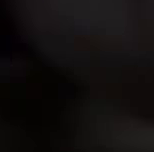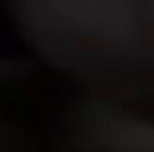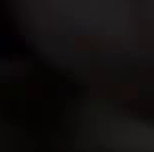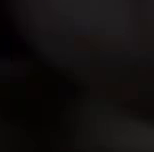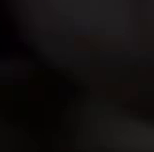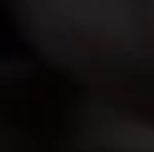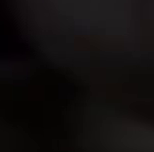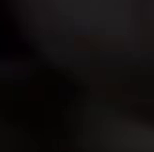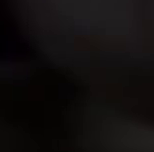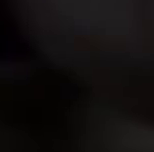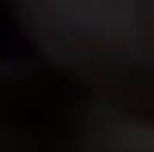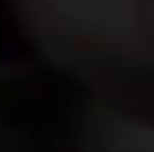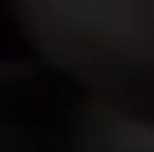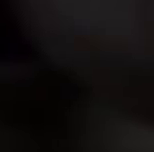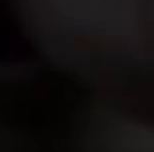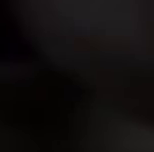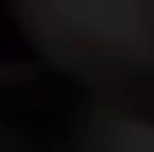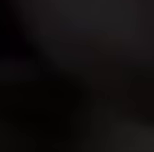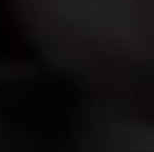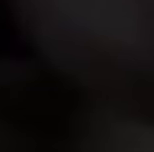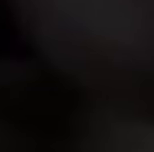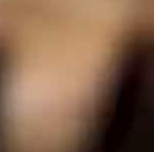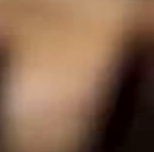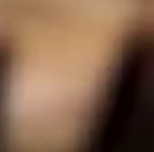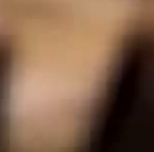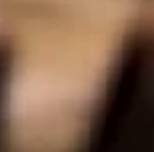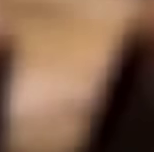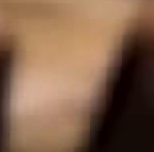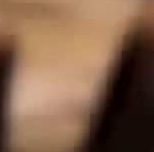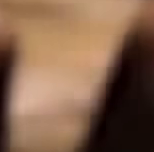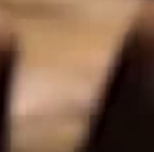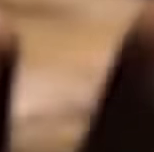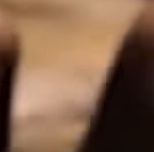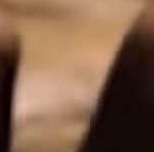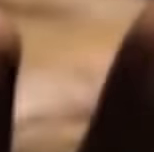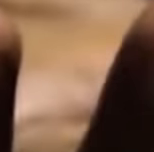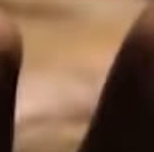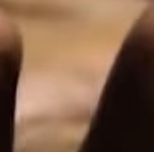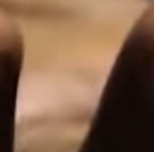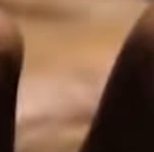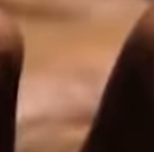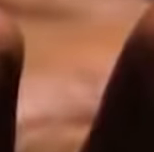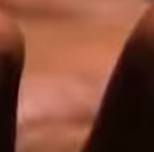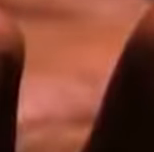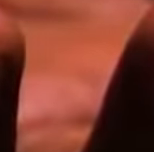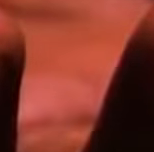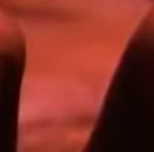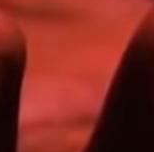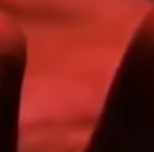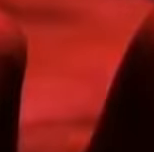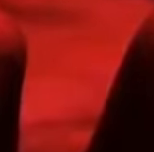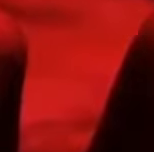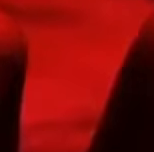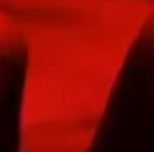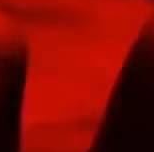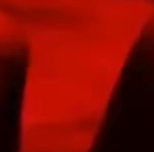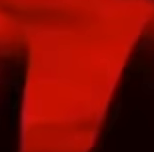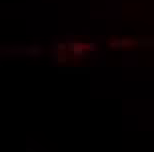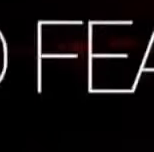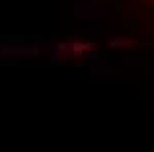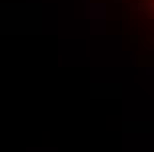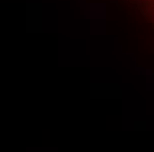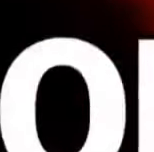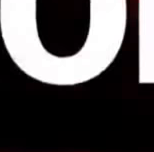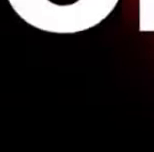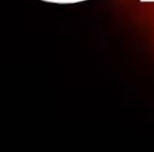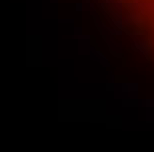yung tinatawag na yung second type of opposition, kasi ito yung mga walang kamuang-muang, walang kalaban-laban.